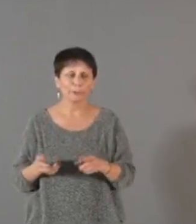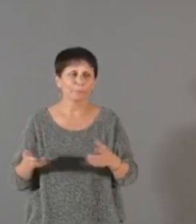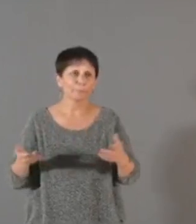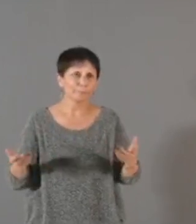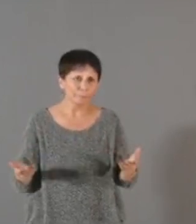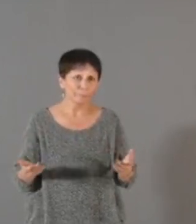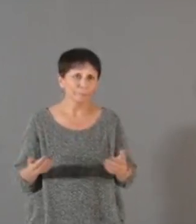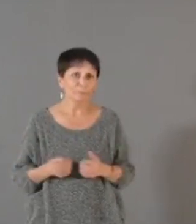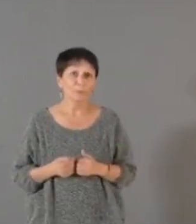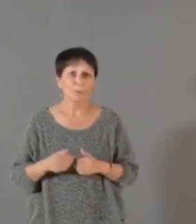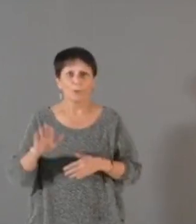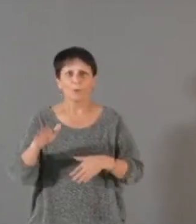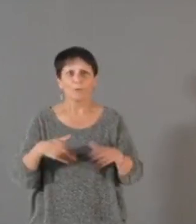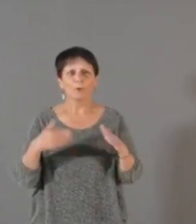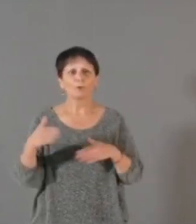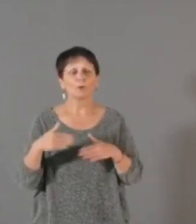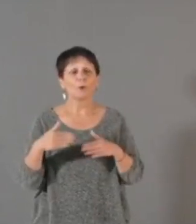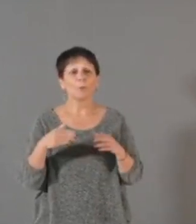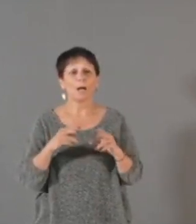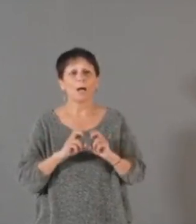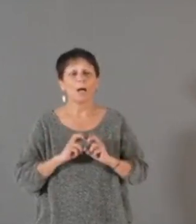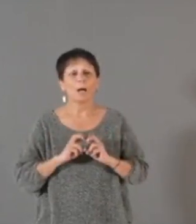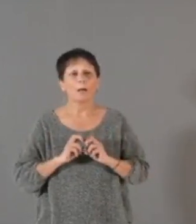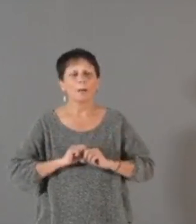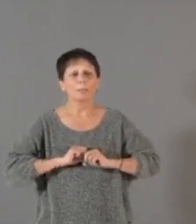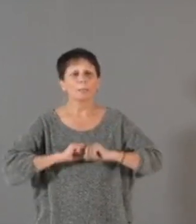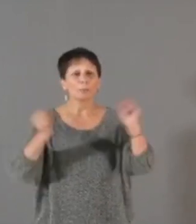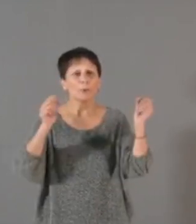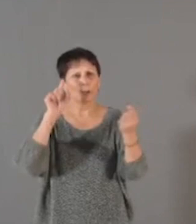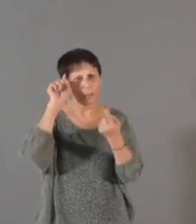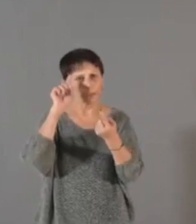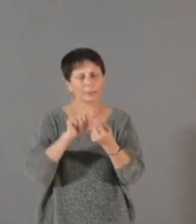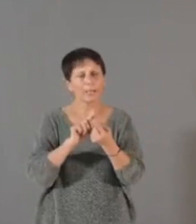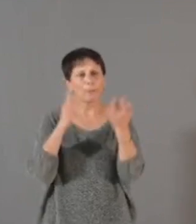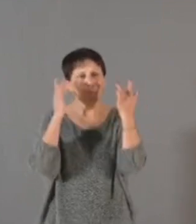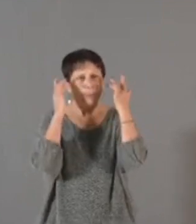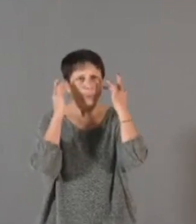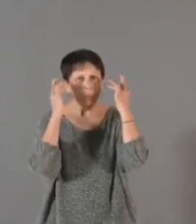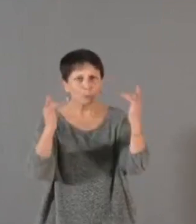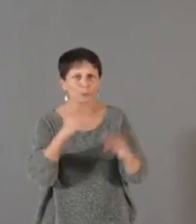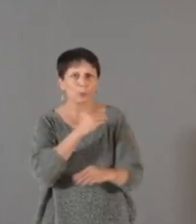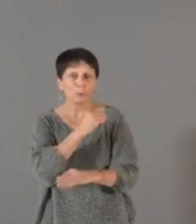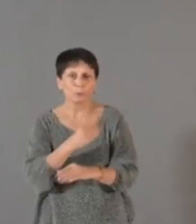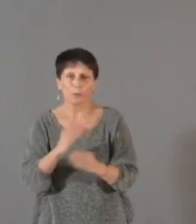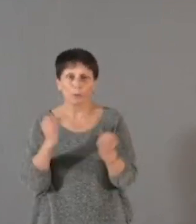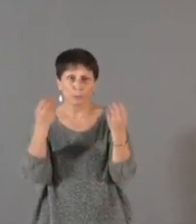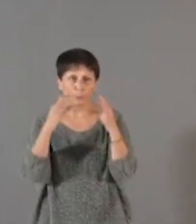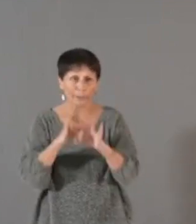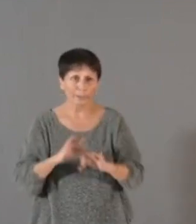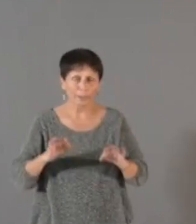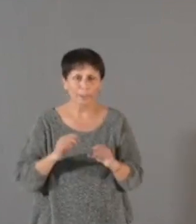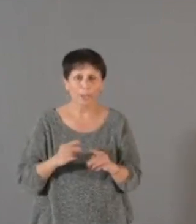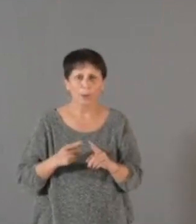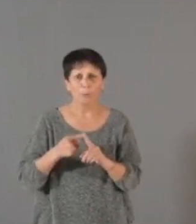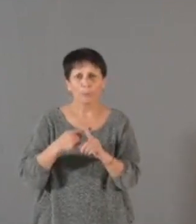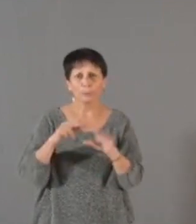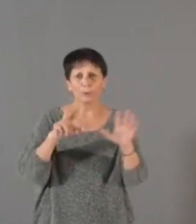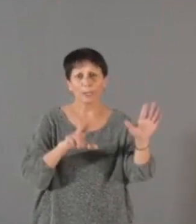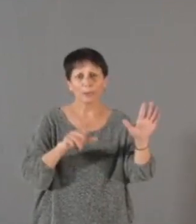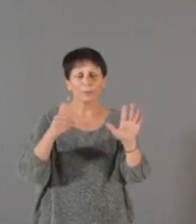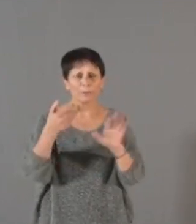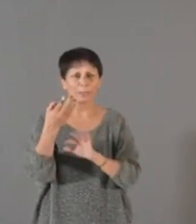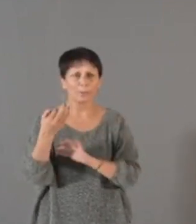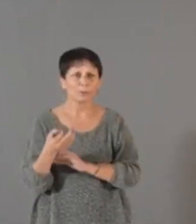En fonctionnement, les dépenses explosent en culture et en sport, ça n'étonnera personne, plus 86%. Il faut